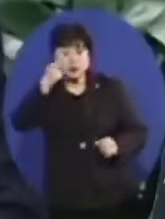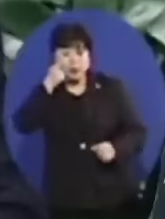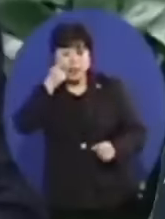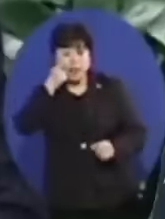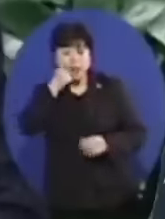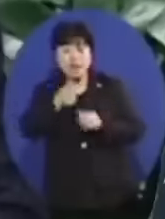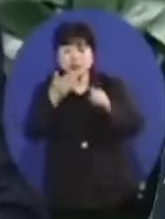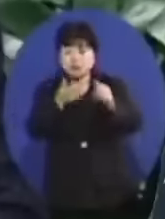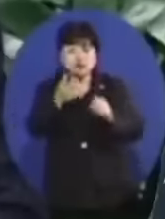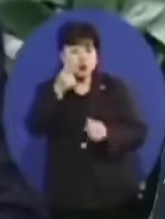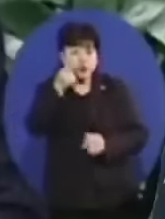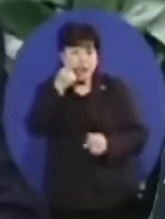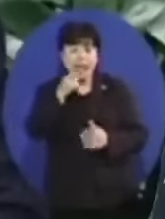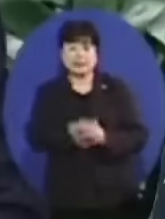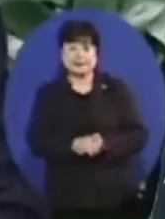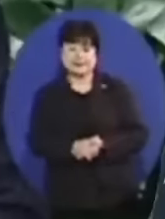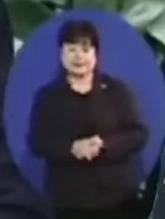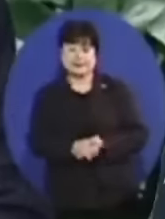것도 없어요.